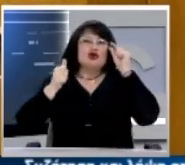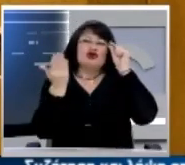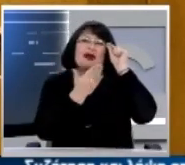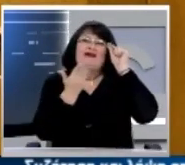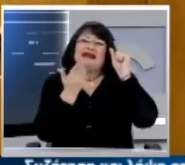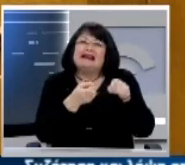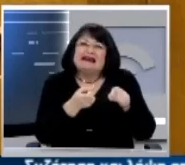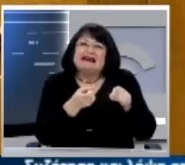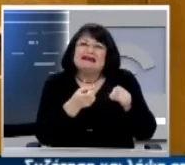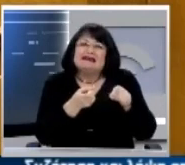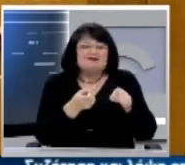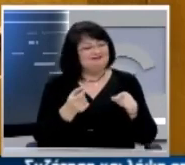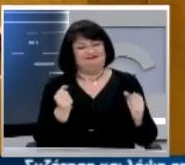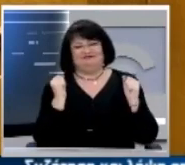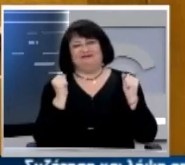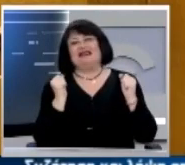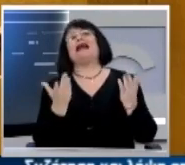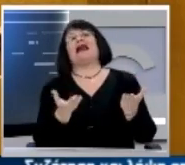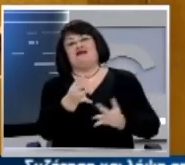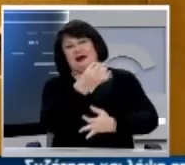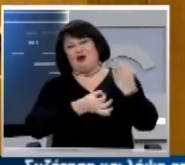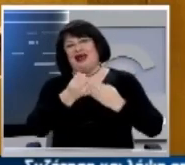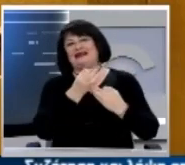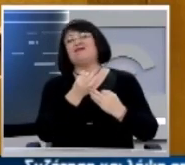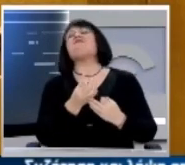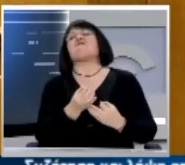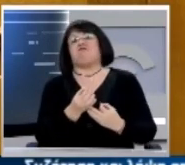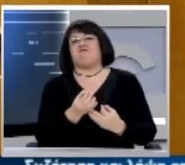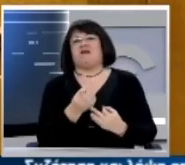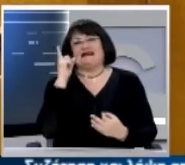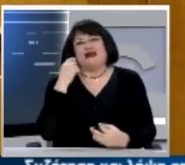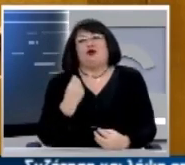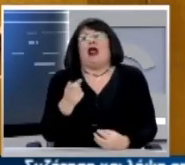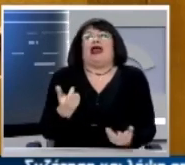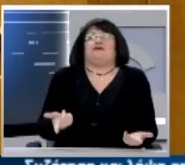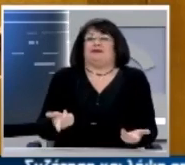Ο τραγέλαφος όμως αυτός δεν πάβει να είναι και επικίνδυνος.